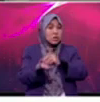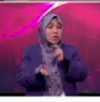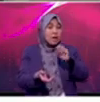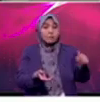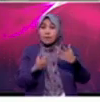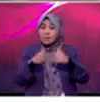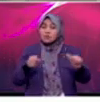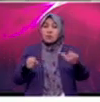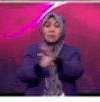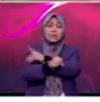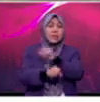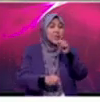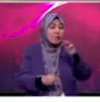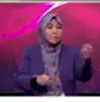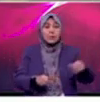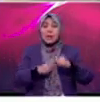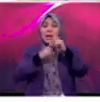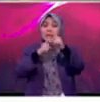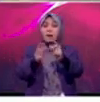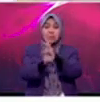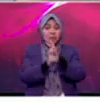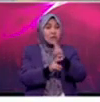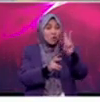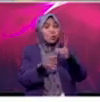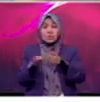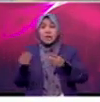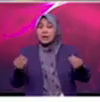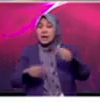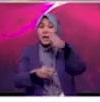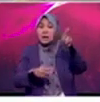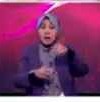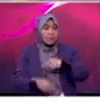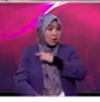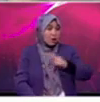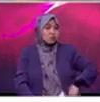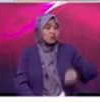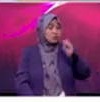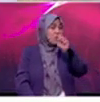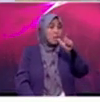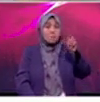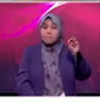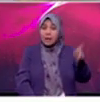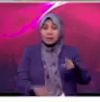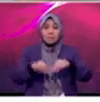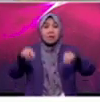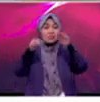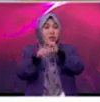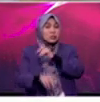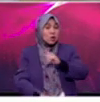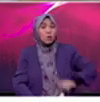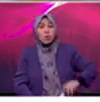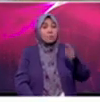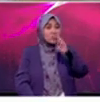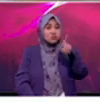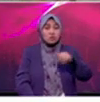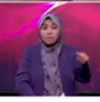menyempurnakan gimik pelancaran program hadiah penjaga dua tanah Raja Salman Abdul Aziz asaud di masjid tuanku Mizan Zainal Abidin